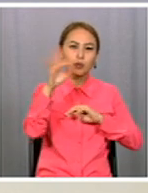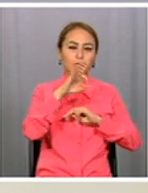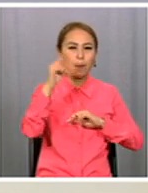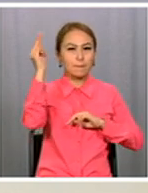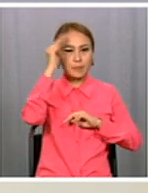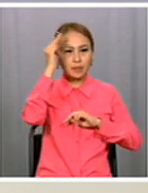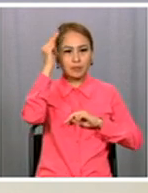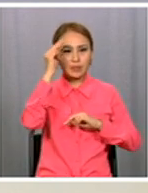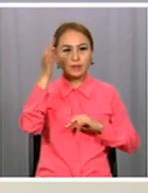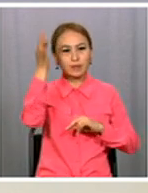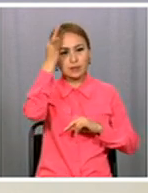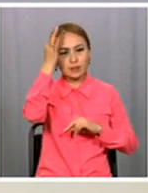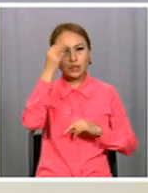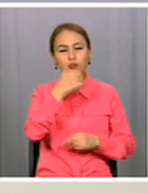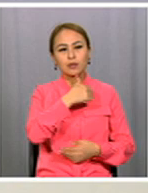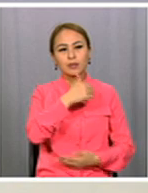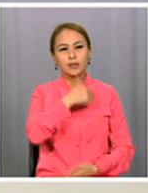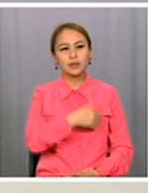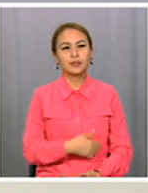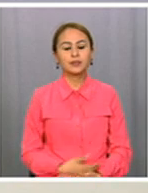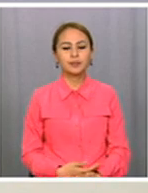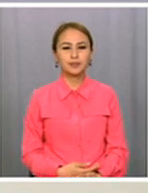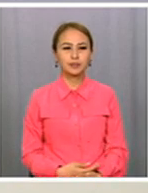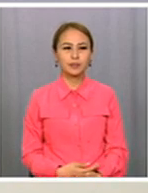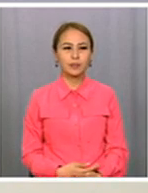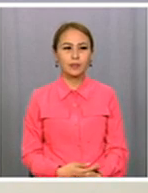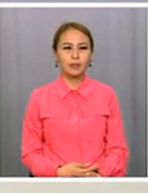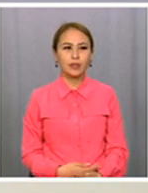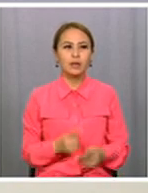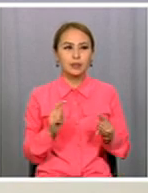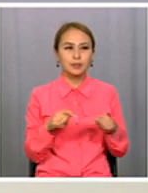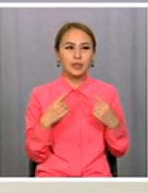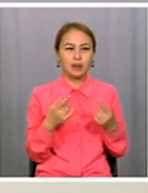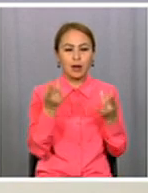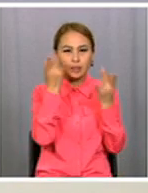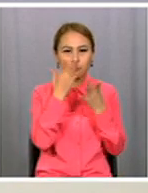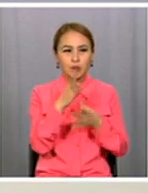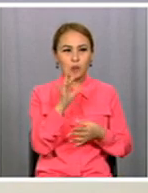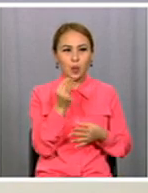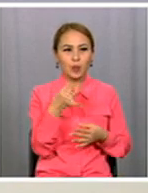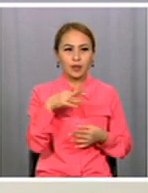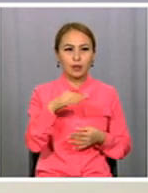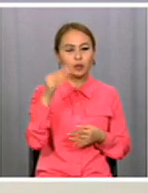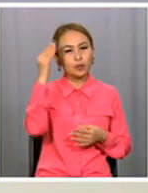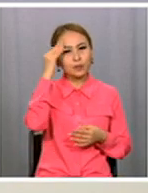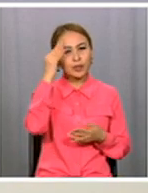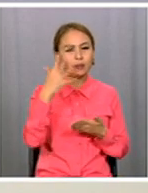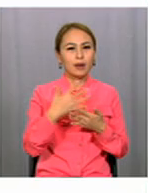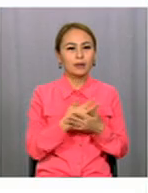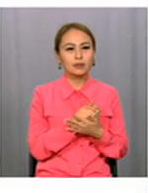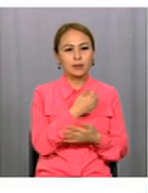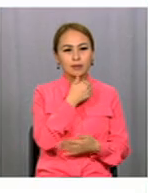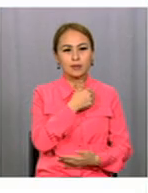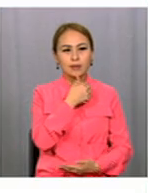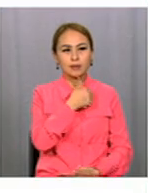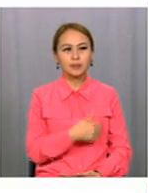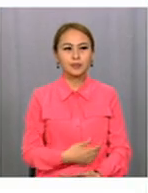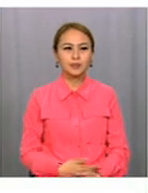білімімізді еске түсіріп алсақ. Берілген әдеби теориялық ұғымдарды анықтаңыздар.